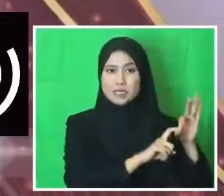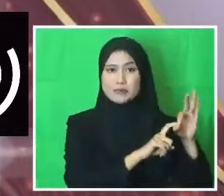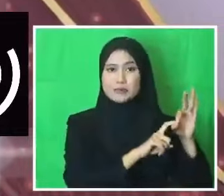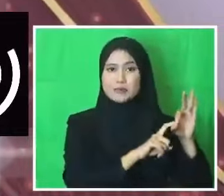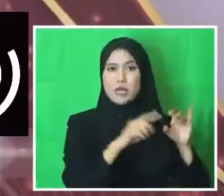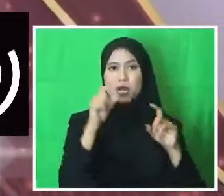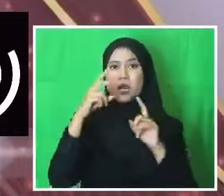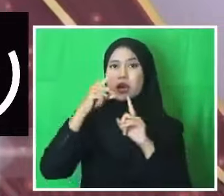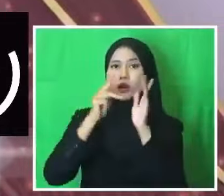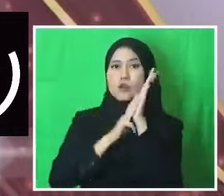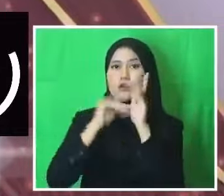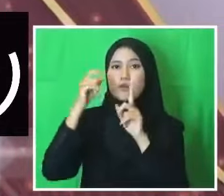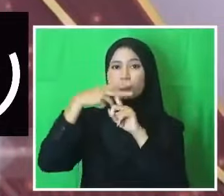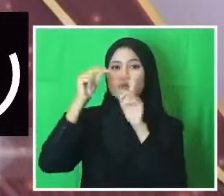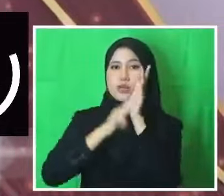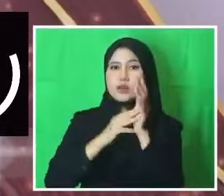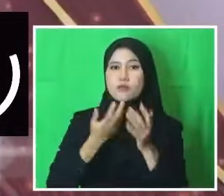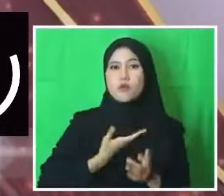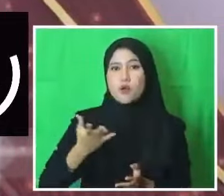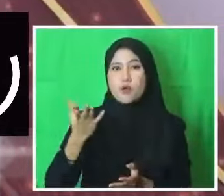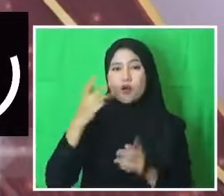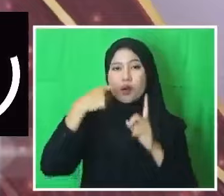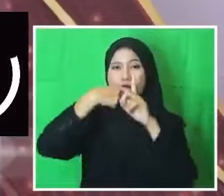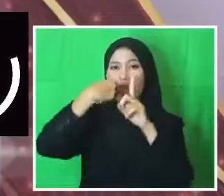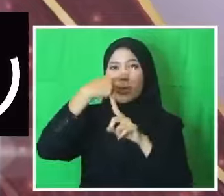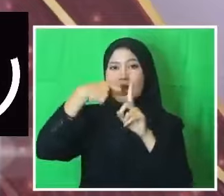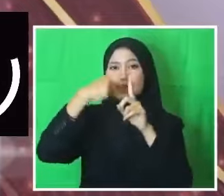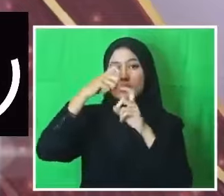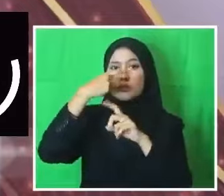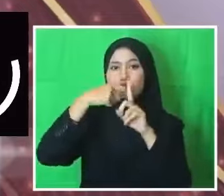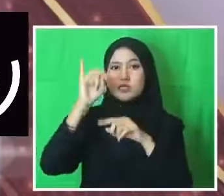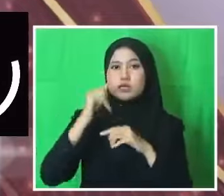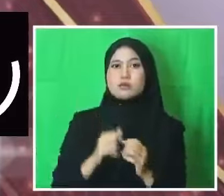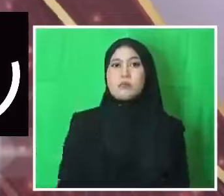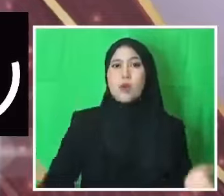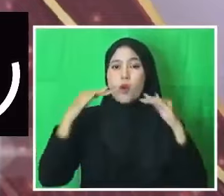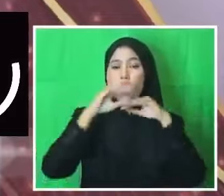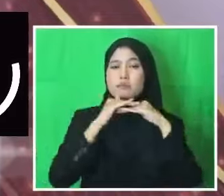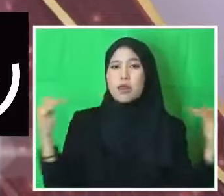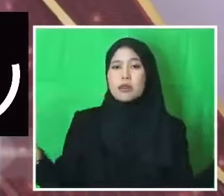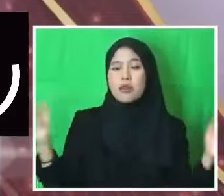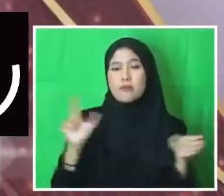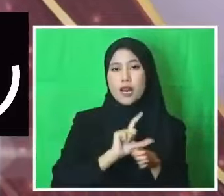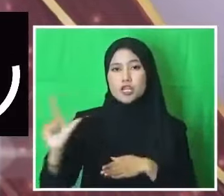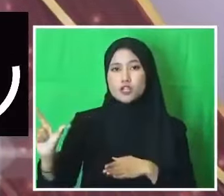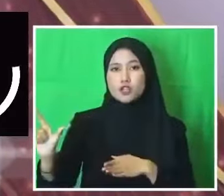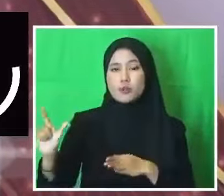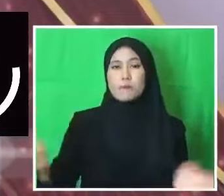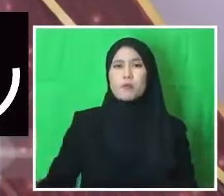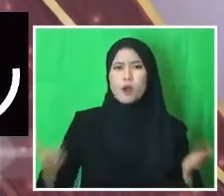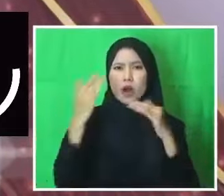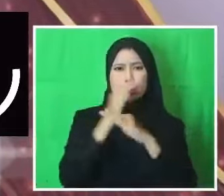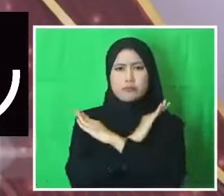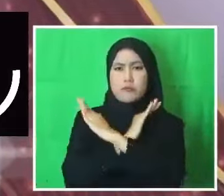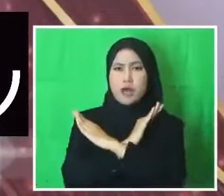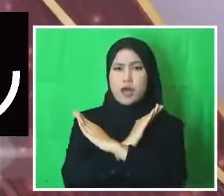rohin akan mengeksekusinya dengan pembangunan berkeadilan dan berkelanjutan Pembangunan tanpa